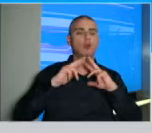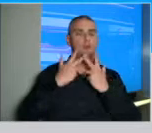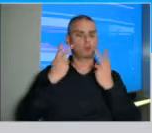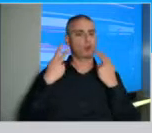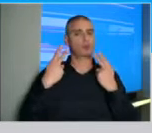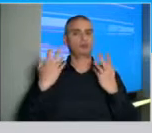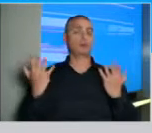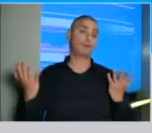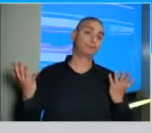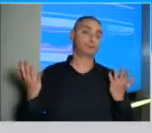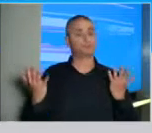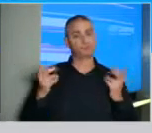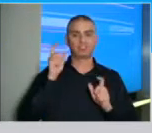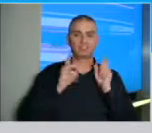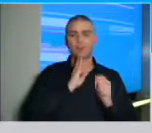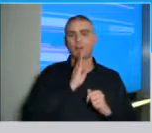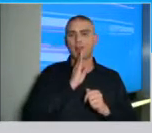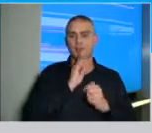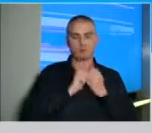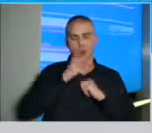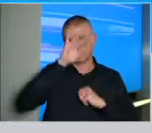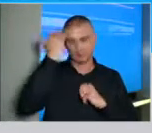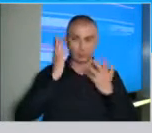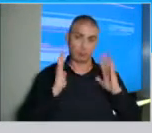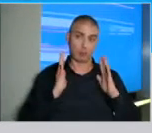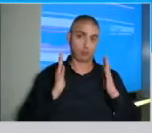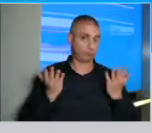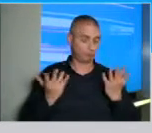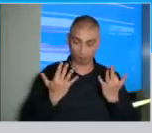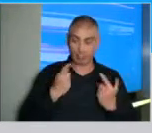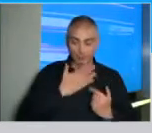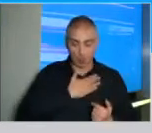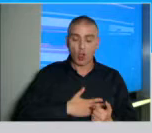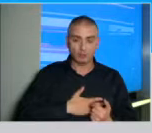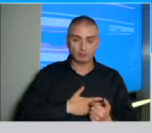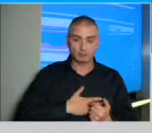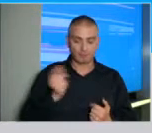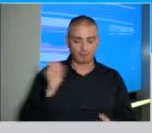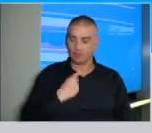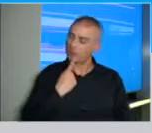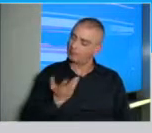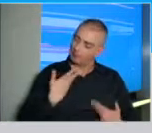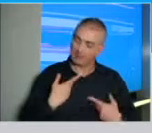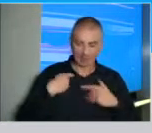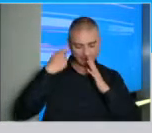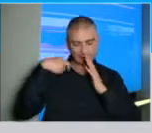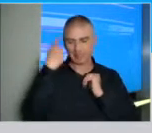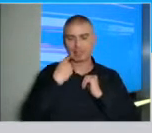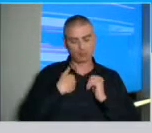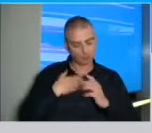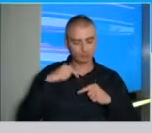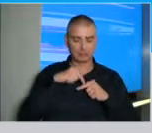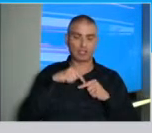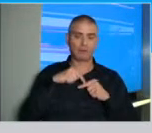נחשבו לאנשים בעייתיים או קיצוניים מדי. מתישהו הם רוצים, הם באים ואומרים, תן לי סרט תדמית, תן לי סרט